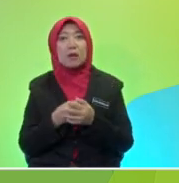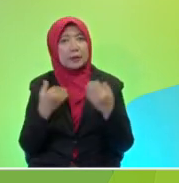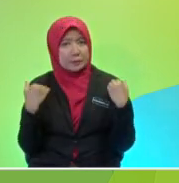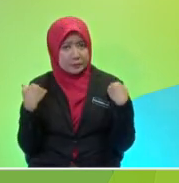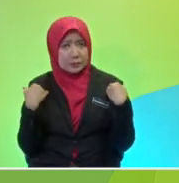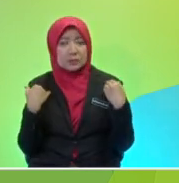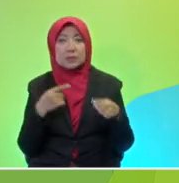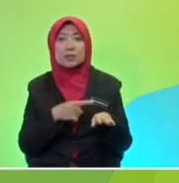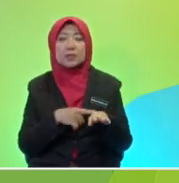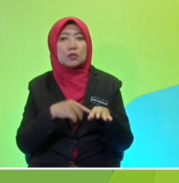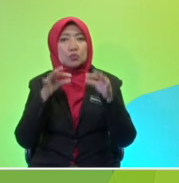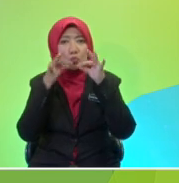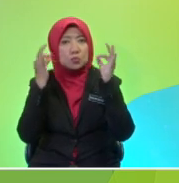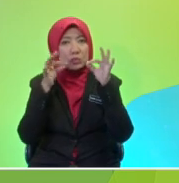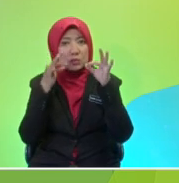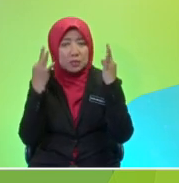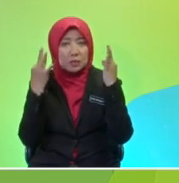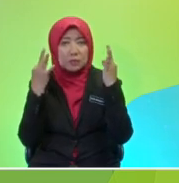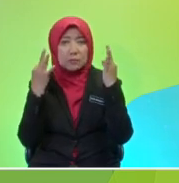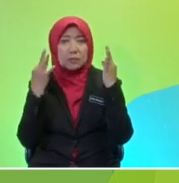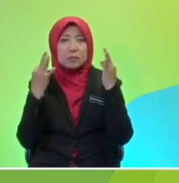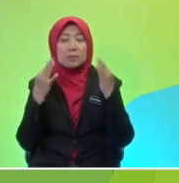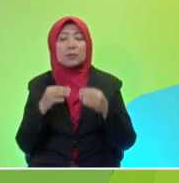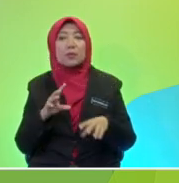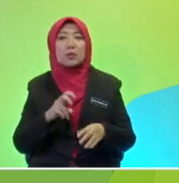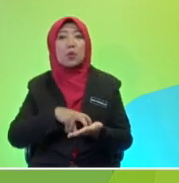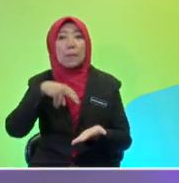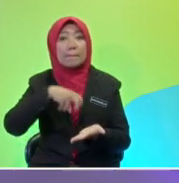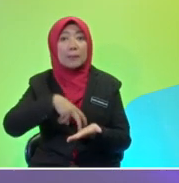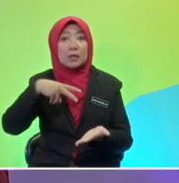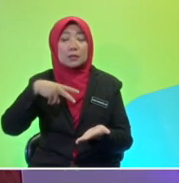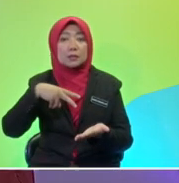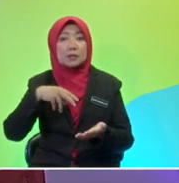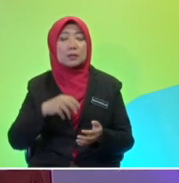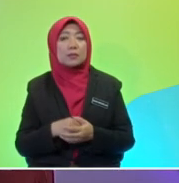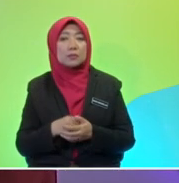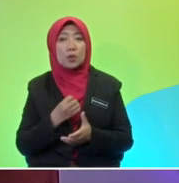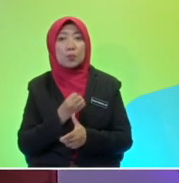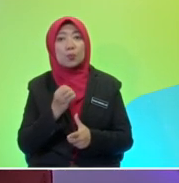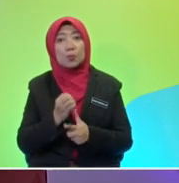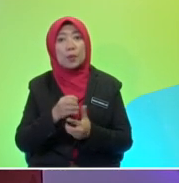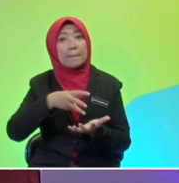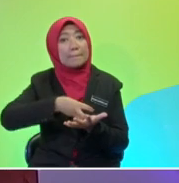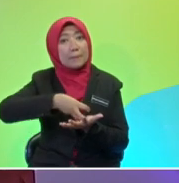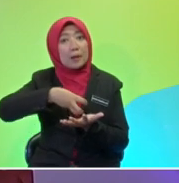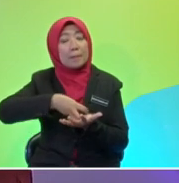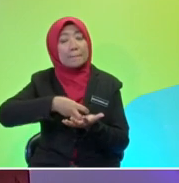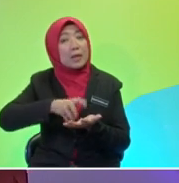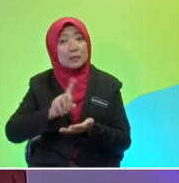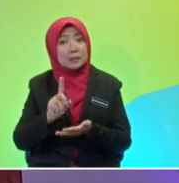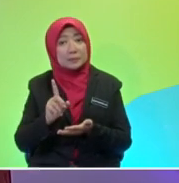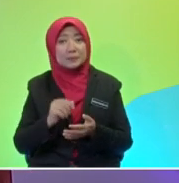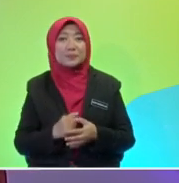kutu kucing nih hati ini jadi melompat ke merayap ke nanti kita belajar kutu kucing ini adalah sejenis